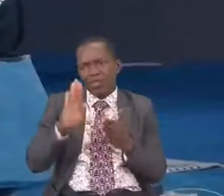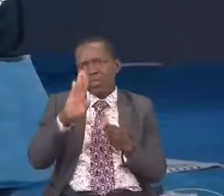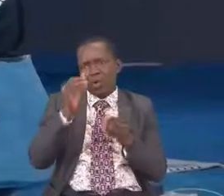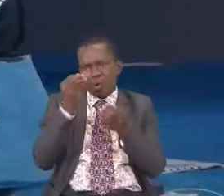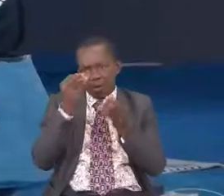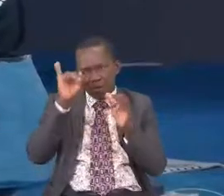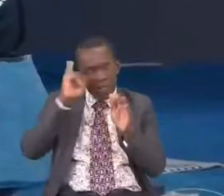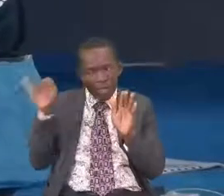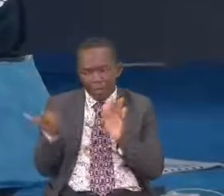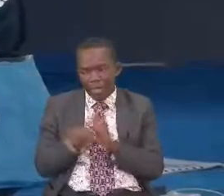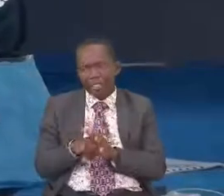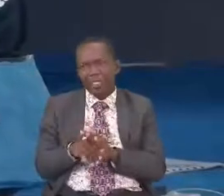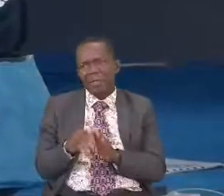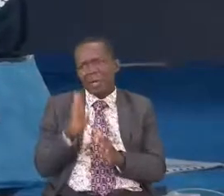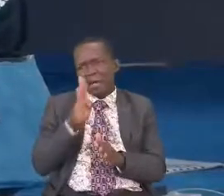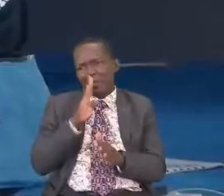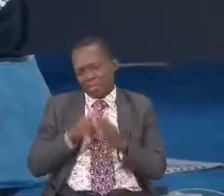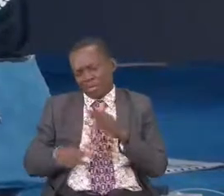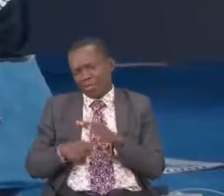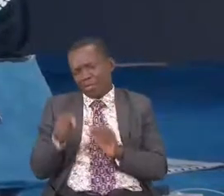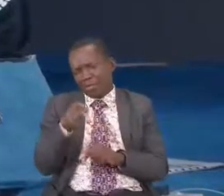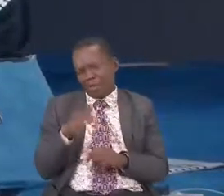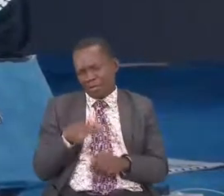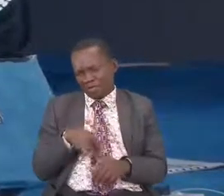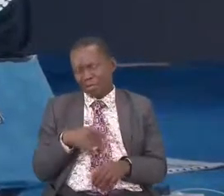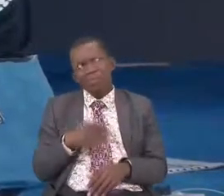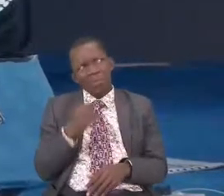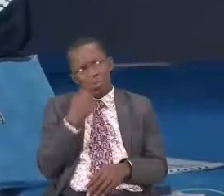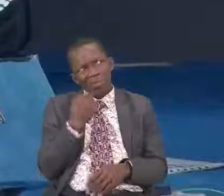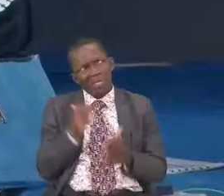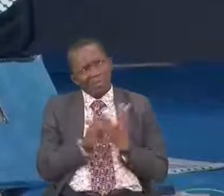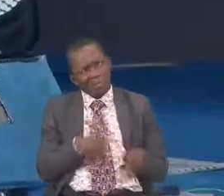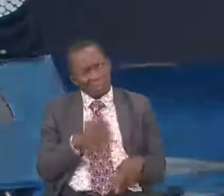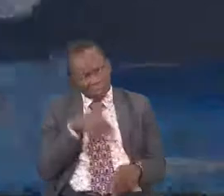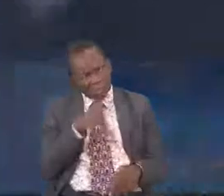vont te minimiser pour dire, il est qui même? Nous entendons,